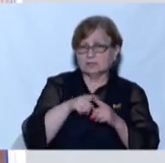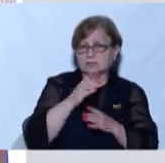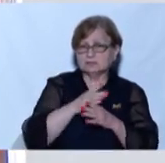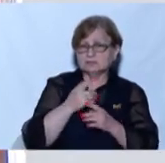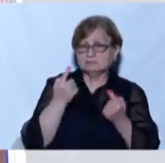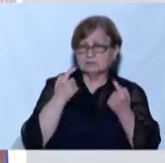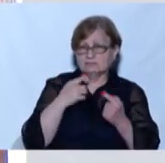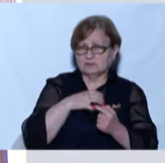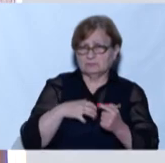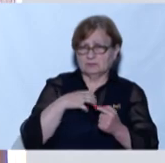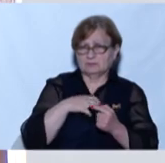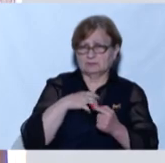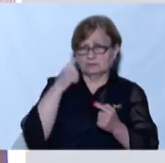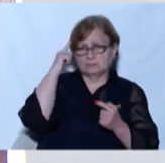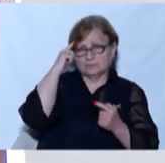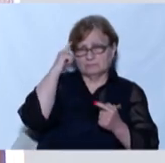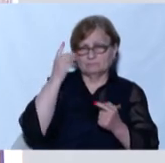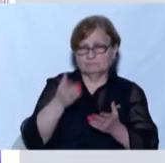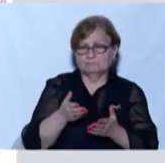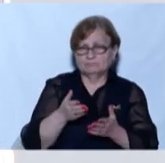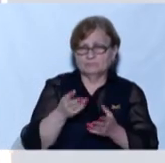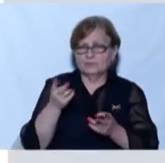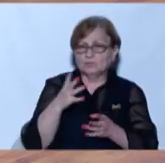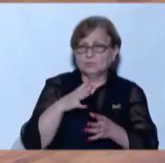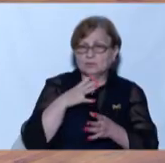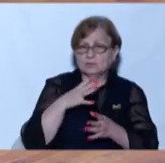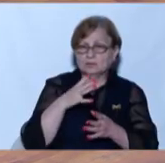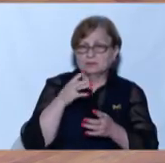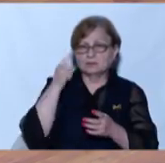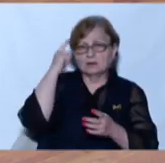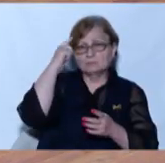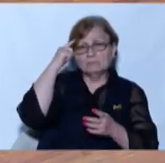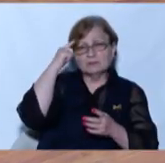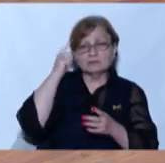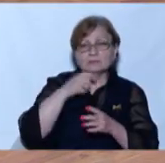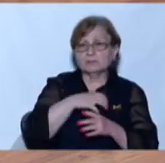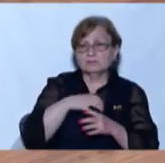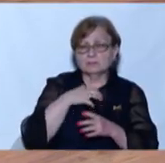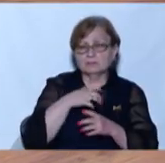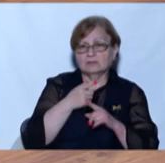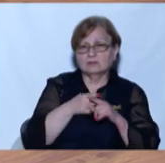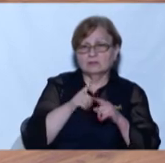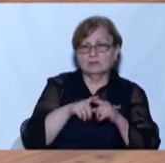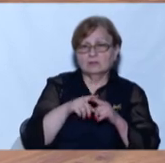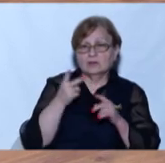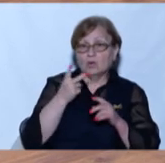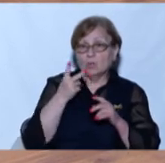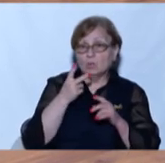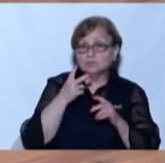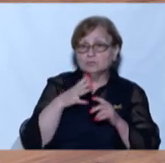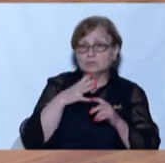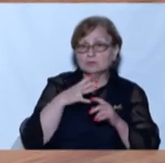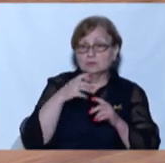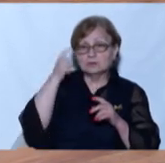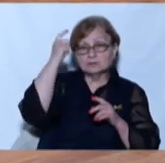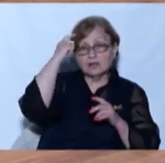და სწორედ ამ თავარი ფიქრისთვის უნდა იყოს ადამიანი და თავარი ფიქრისთვის რო იყოს ეს ადამიანი ამისთვის უნდა ცოტა თოლი